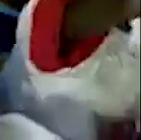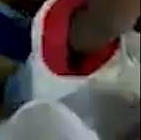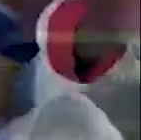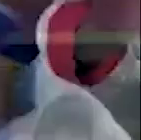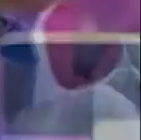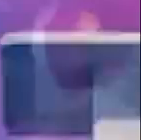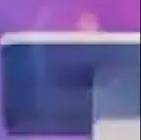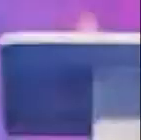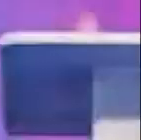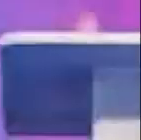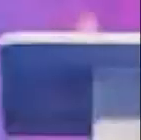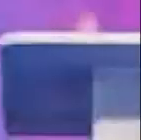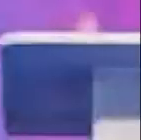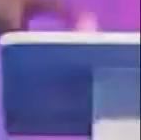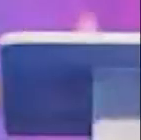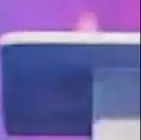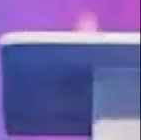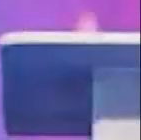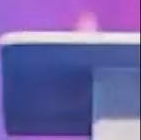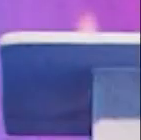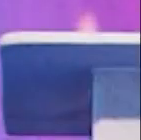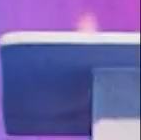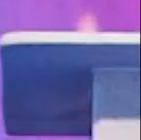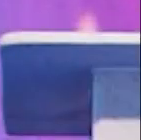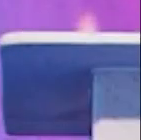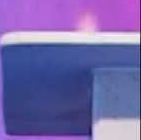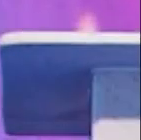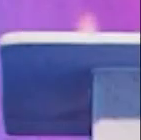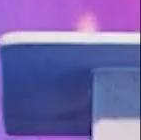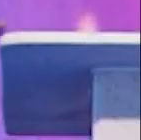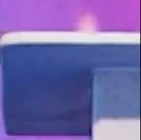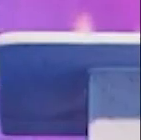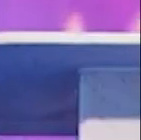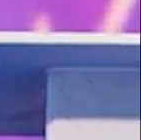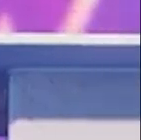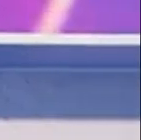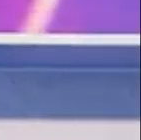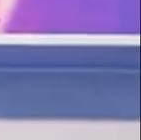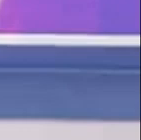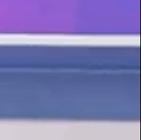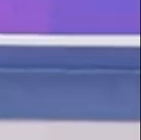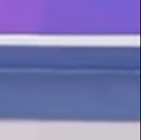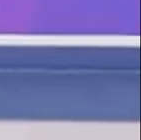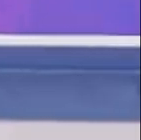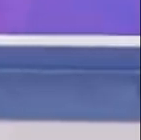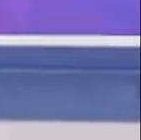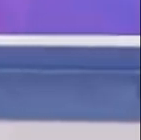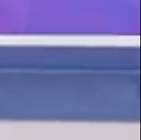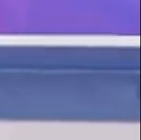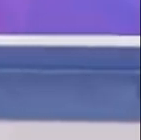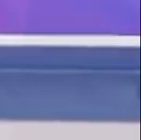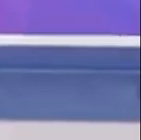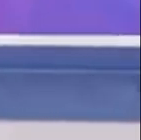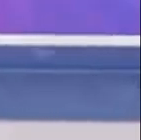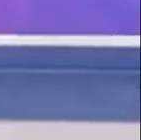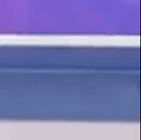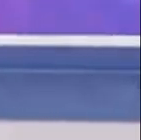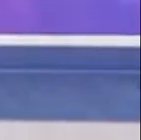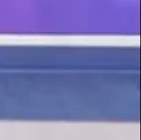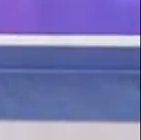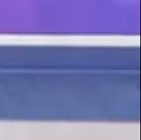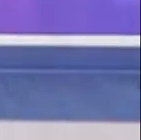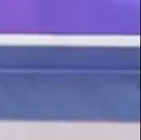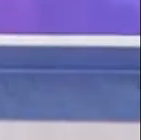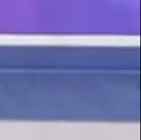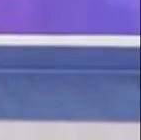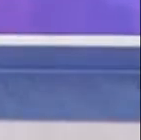ịgbaghara mmehie niile nke ị meworo na ndụ a. Ọ ga-enye gị mgbaghara, ọ ga-enye gị nzọpụta, n'ihi na